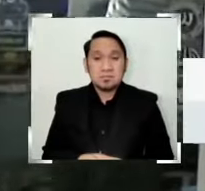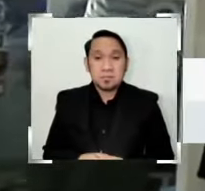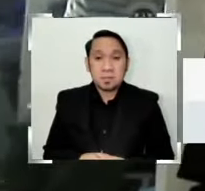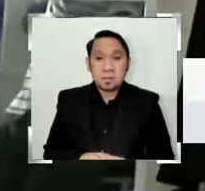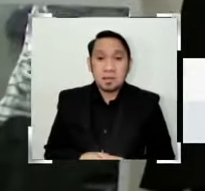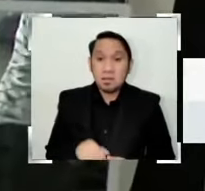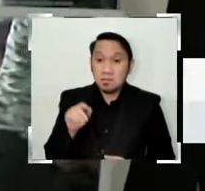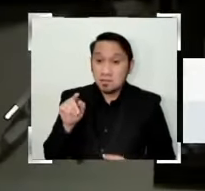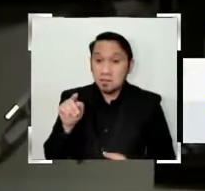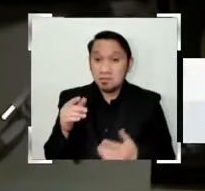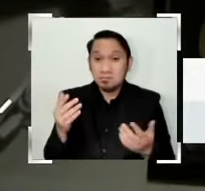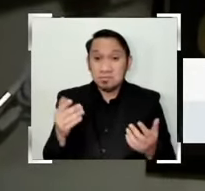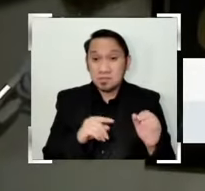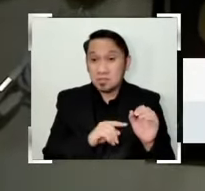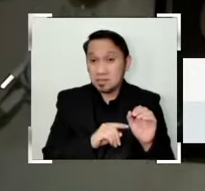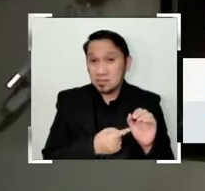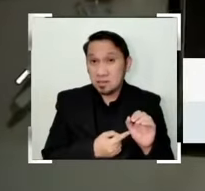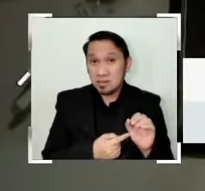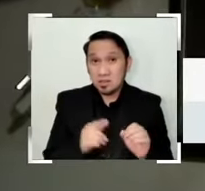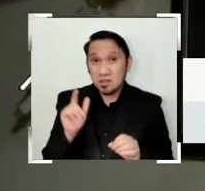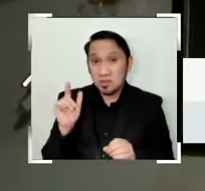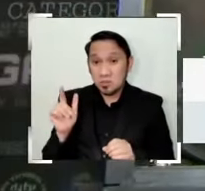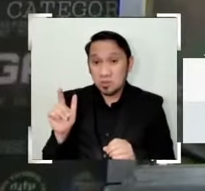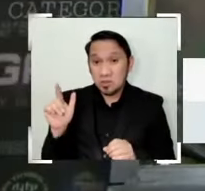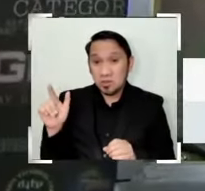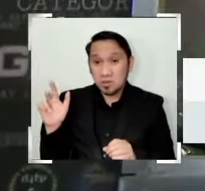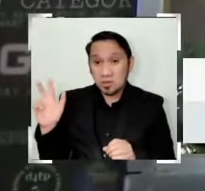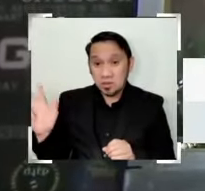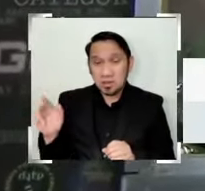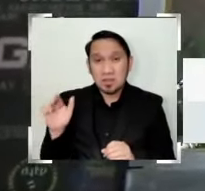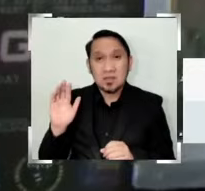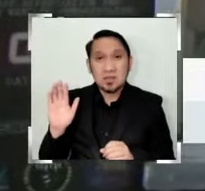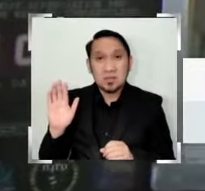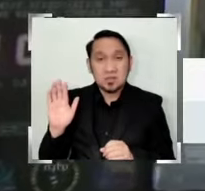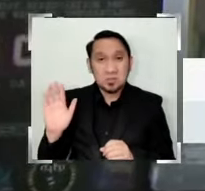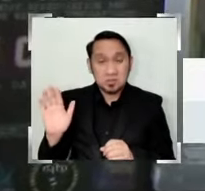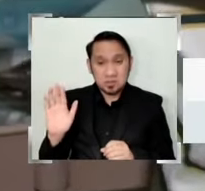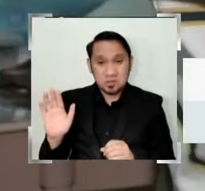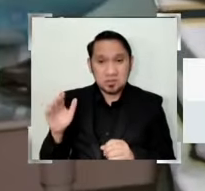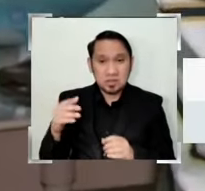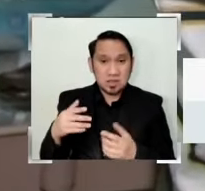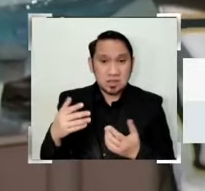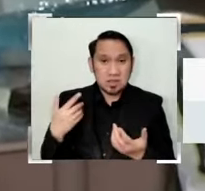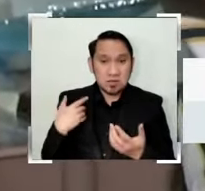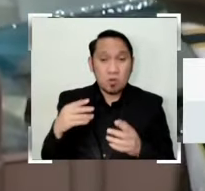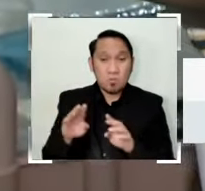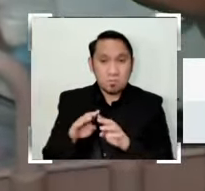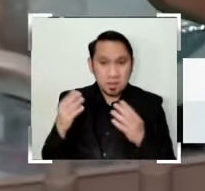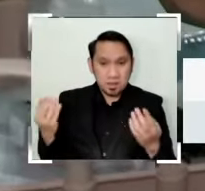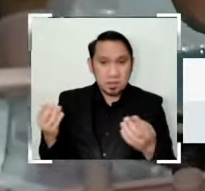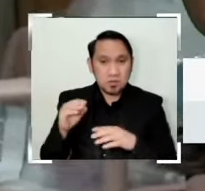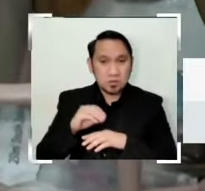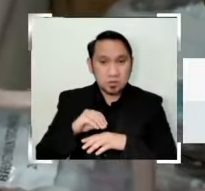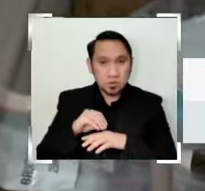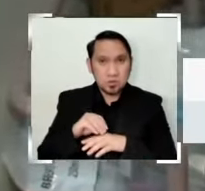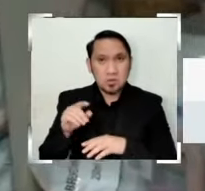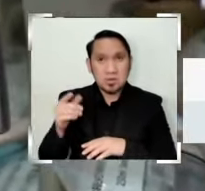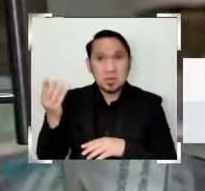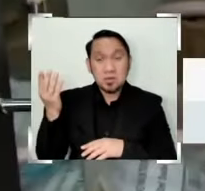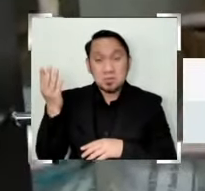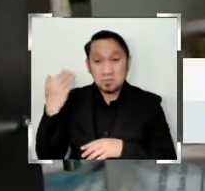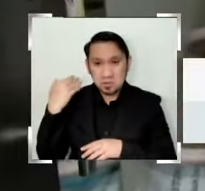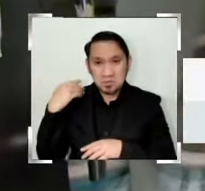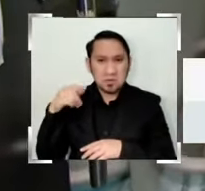Pagpasok ng 2023, nakapagbukas na ng sariling tattoo shop si Ryan sa Maynila. Dati raw, sa bahay-bahay lang siya tumatanggap